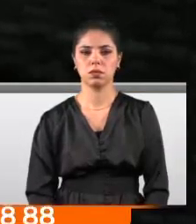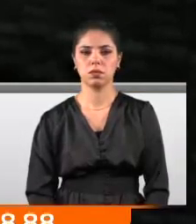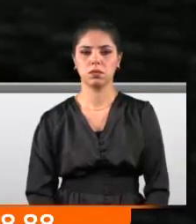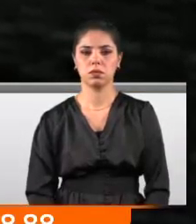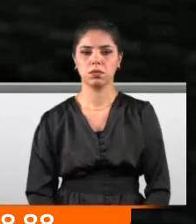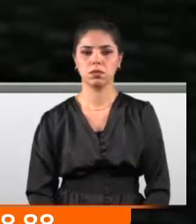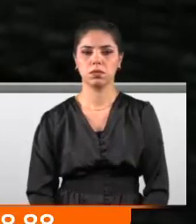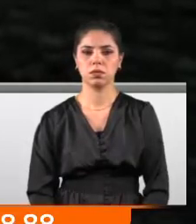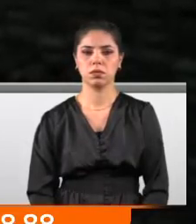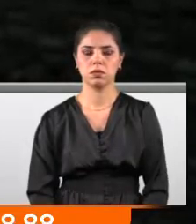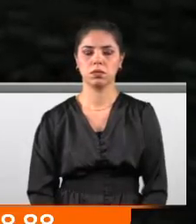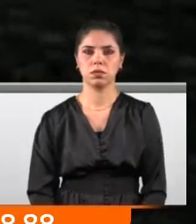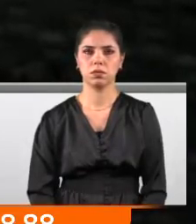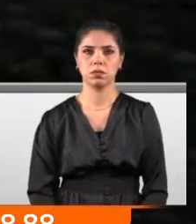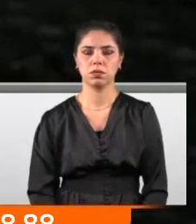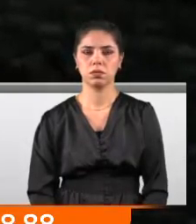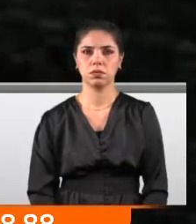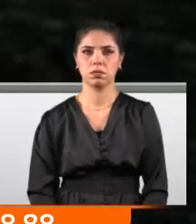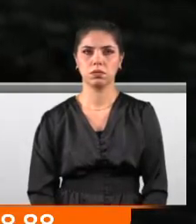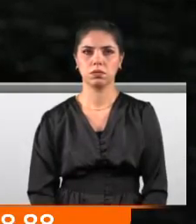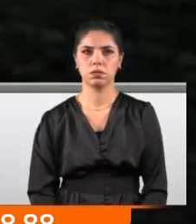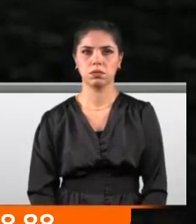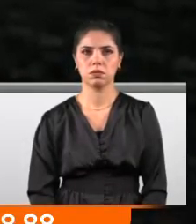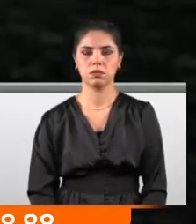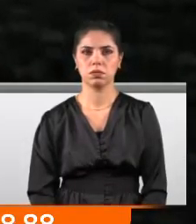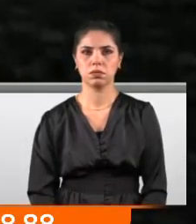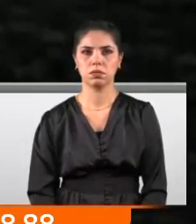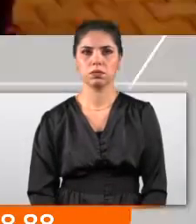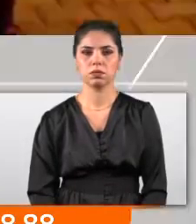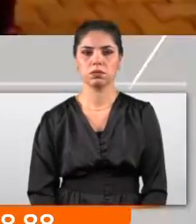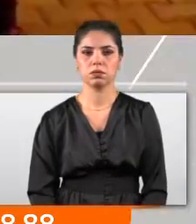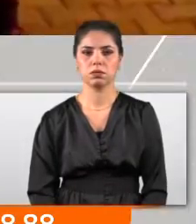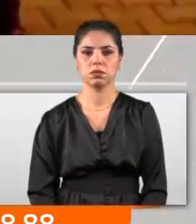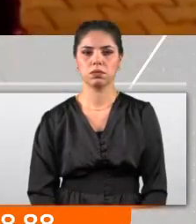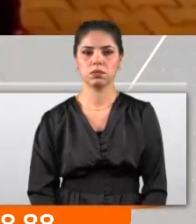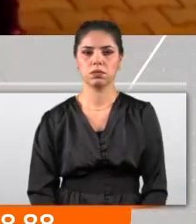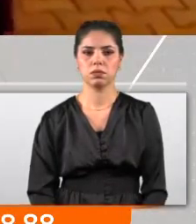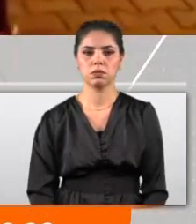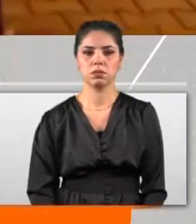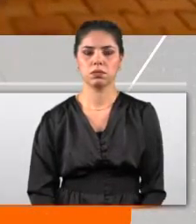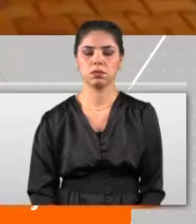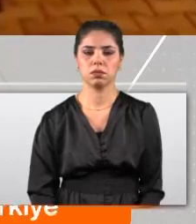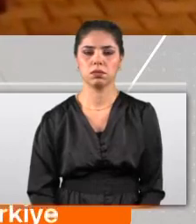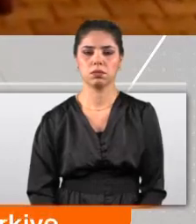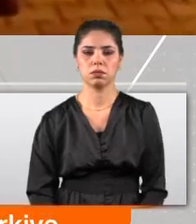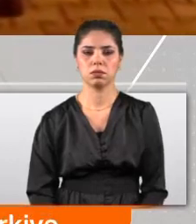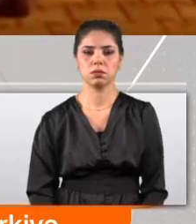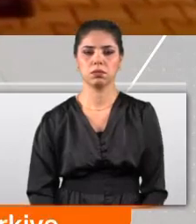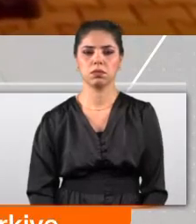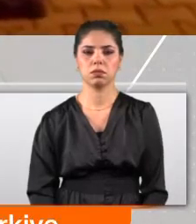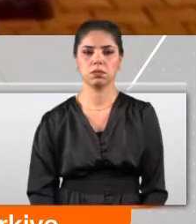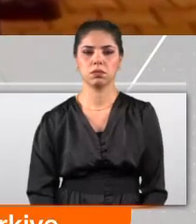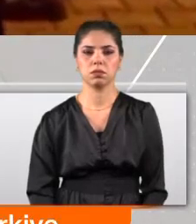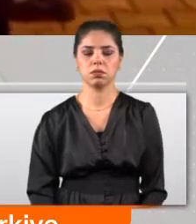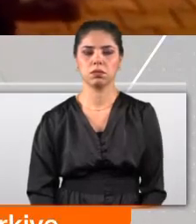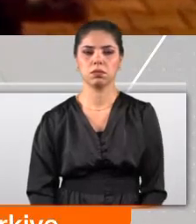kişiden birinin hemen hemen belinde bir kaçak silah, yasa dışı silah var. Bu yasa ile birlikte ruhsatsız